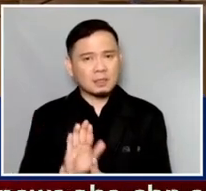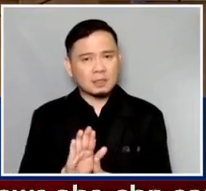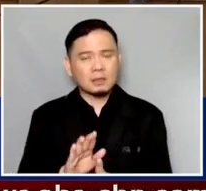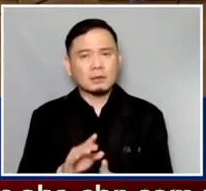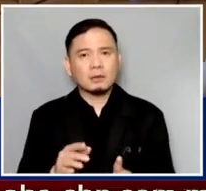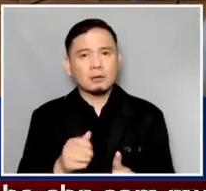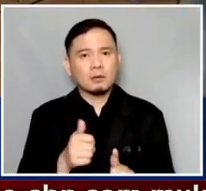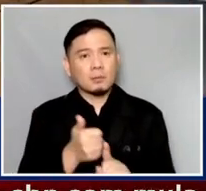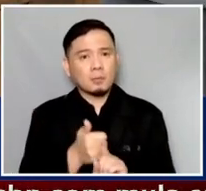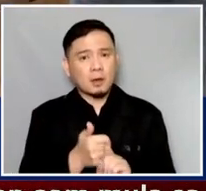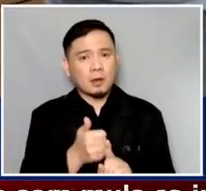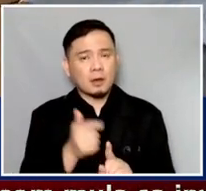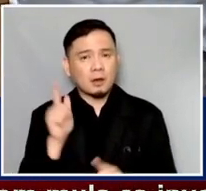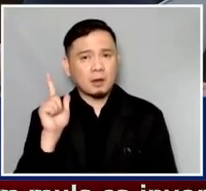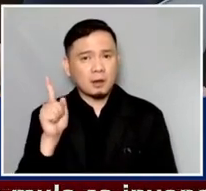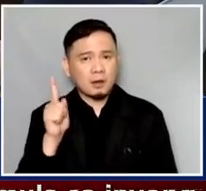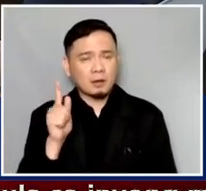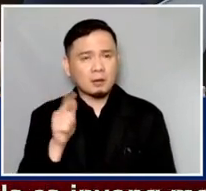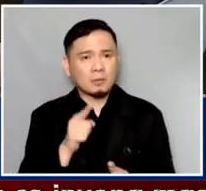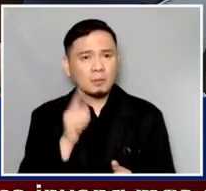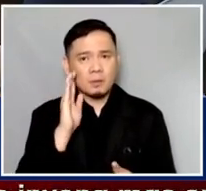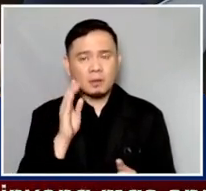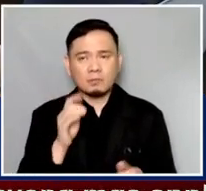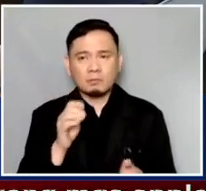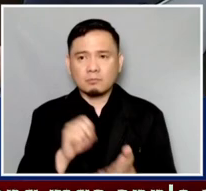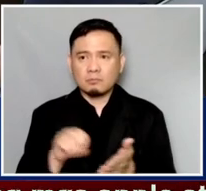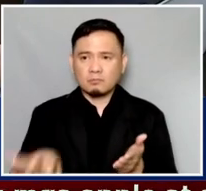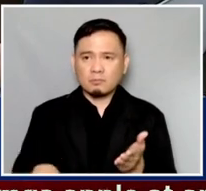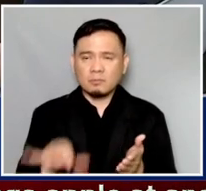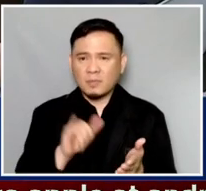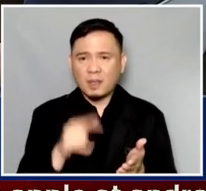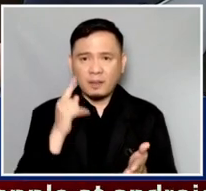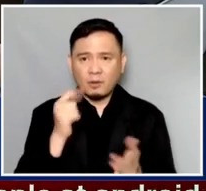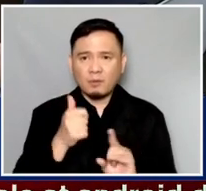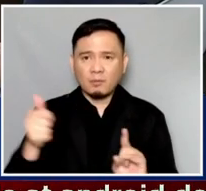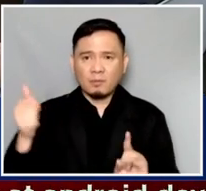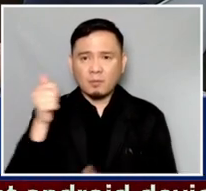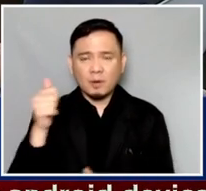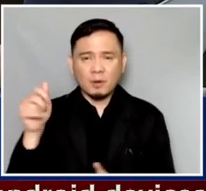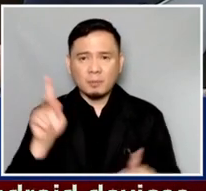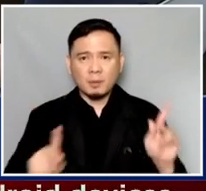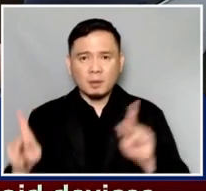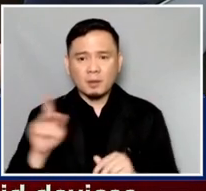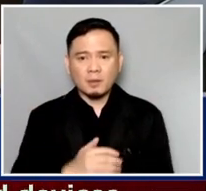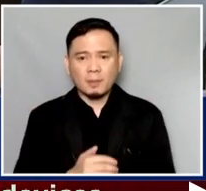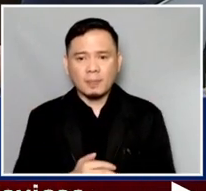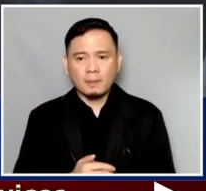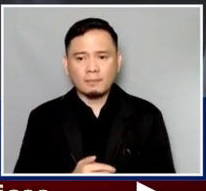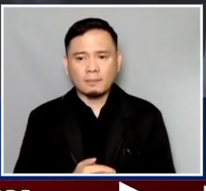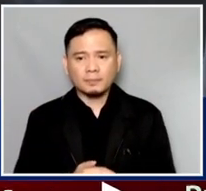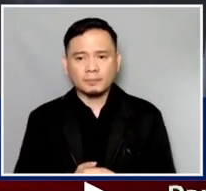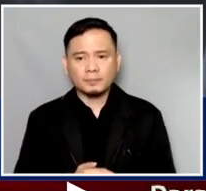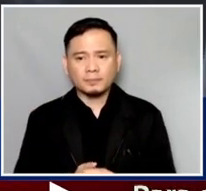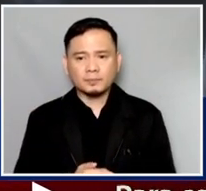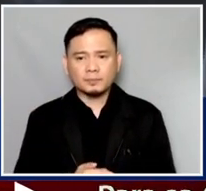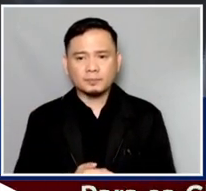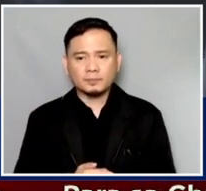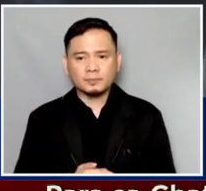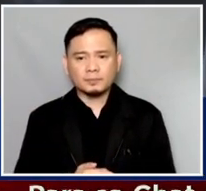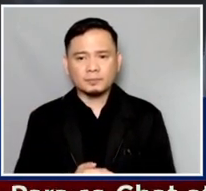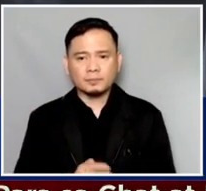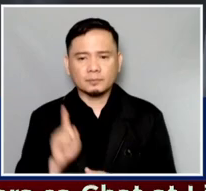sa mga matataas na opisyal ng gobyerno, kinontra nga niya ang pagbibigay ng dagdag poder sa chairman. Kasi ang gusto